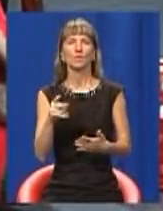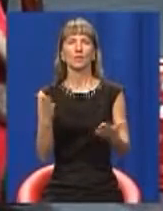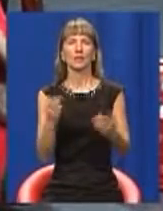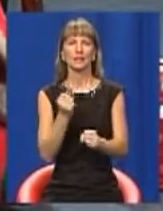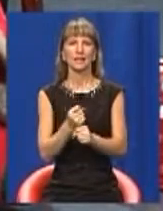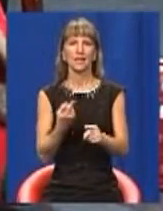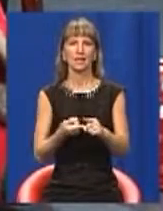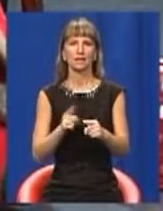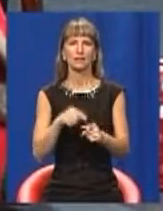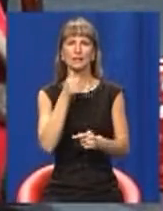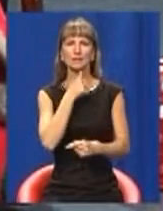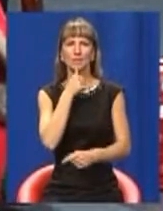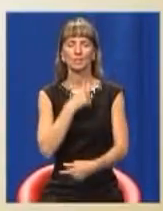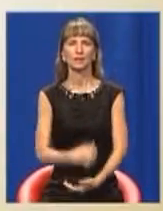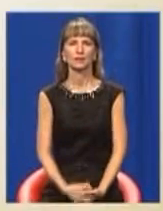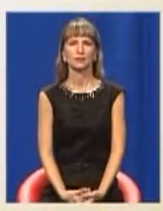цей експеримент.